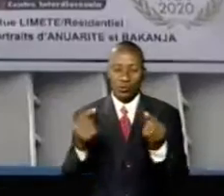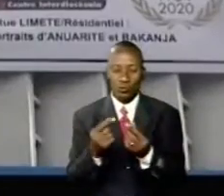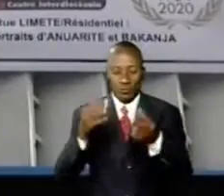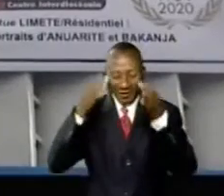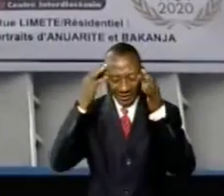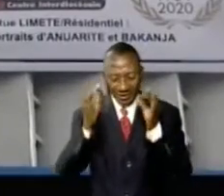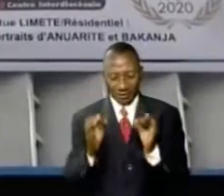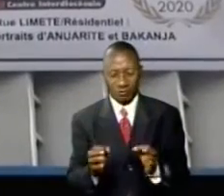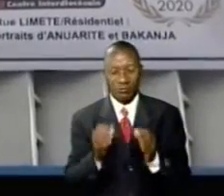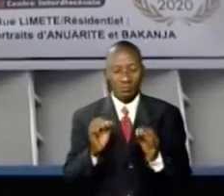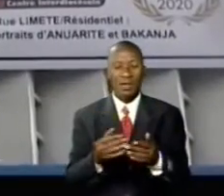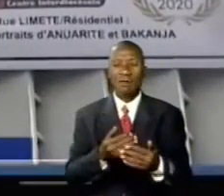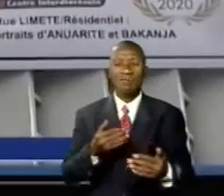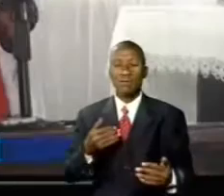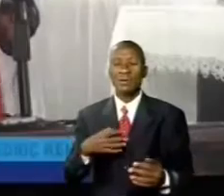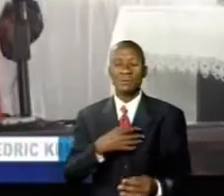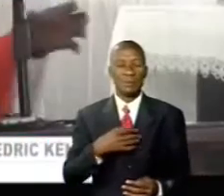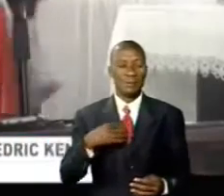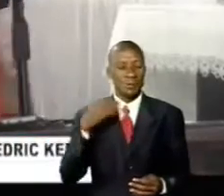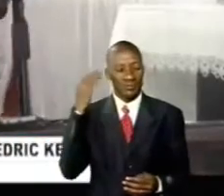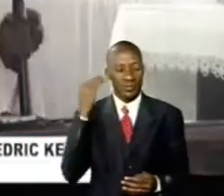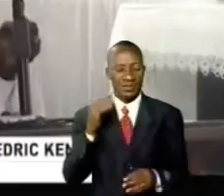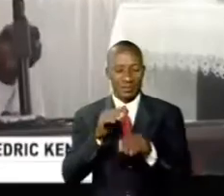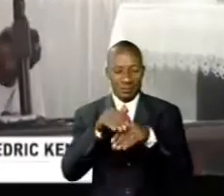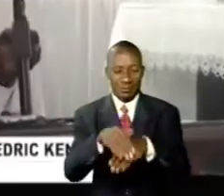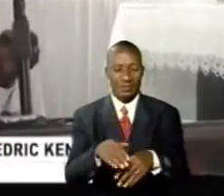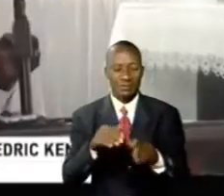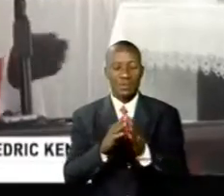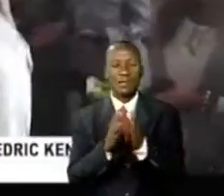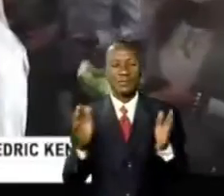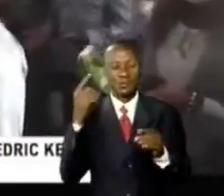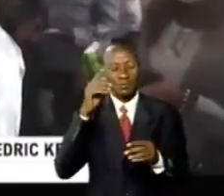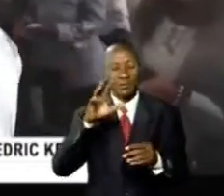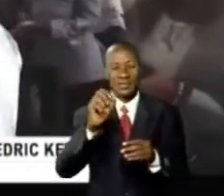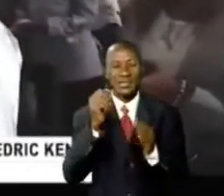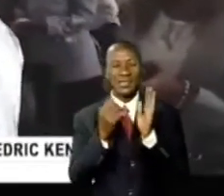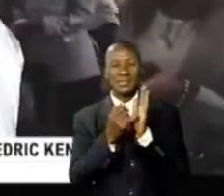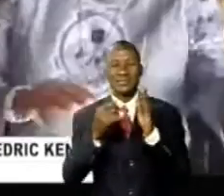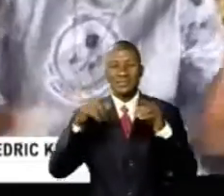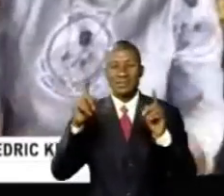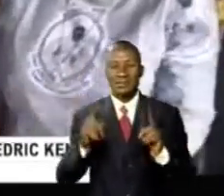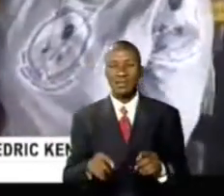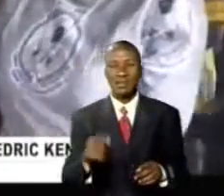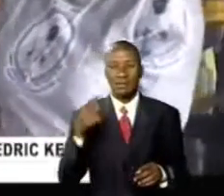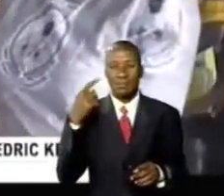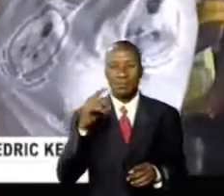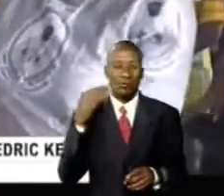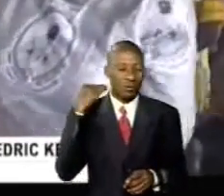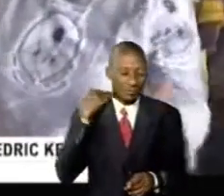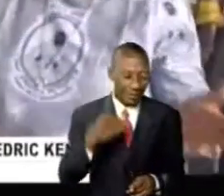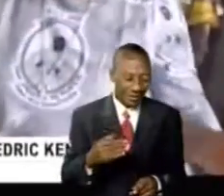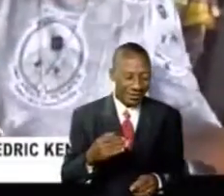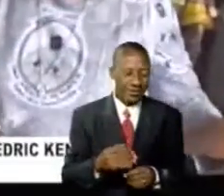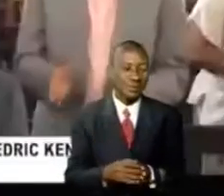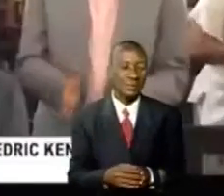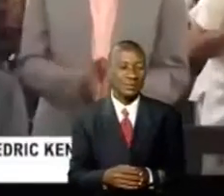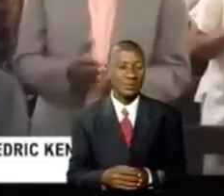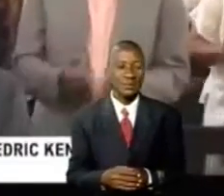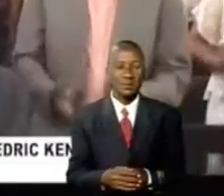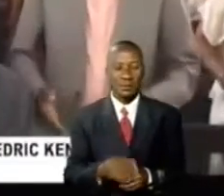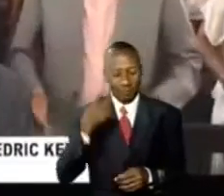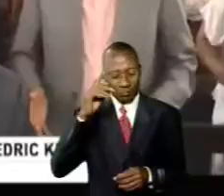la ministre d'État a assisté à la messe des 56 ans en mémoire des martyrs sœur